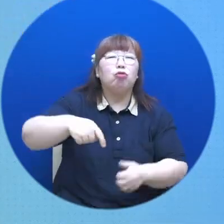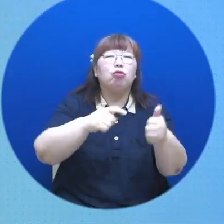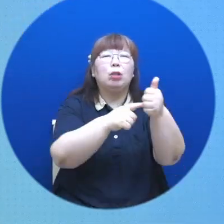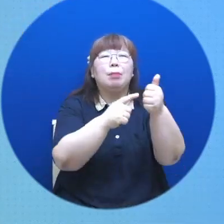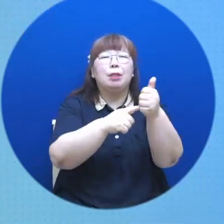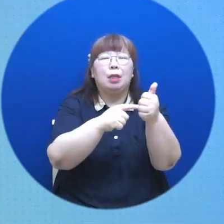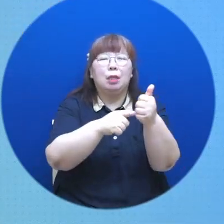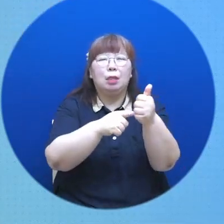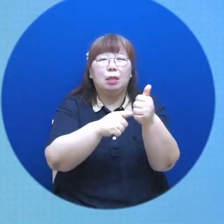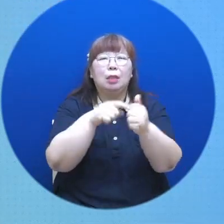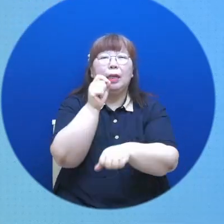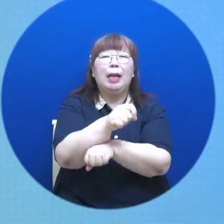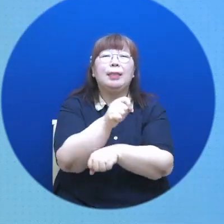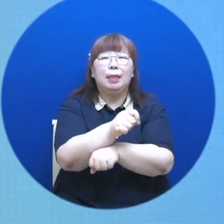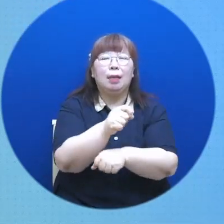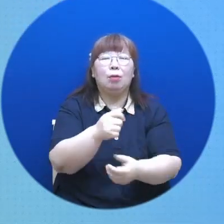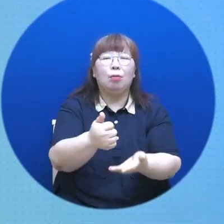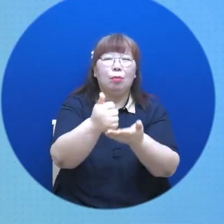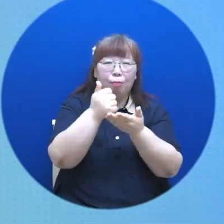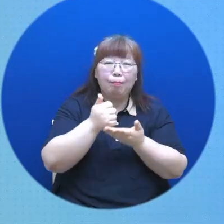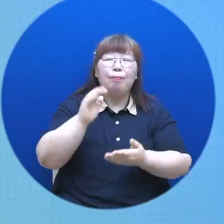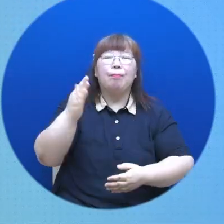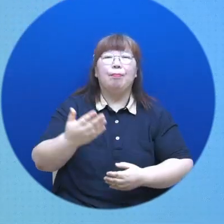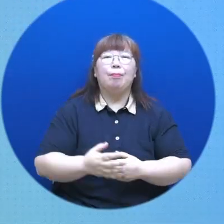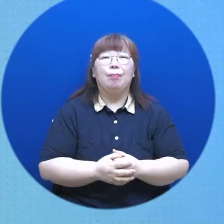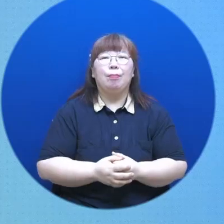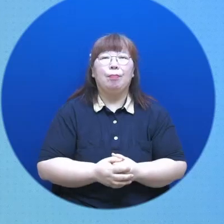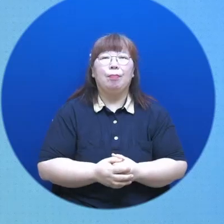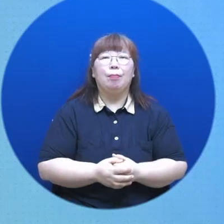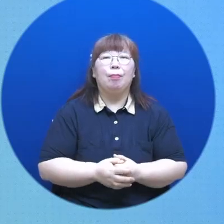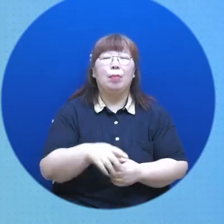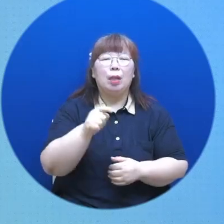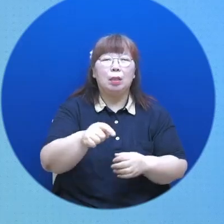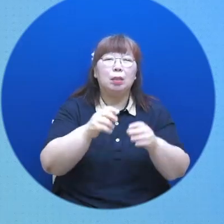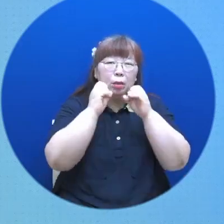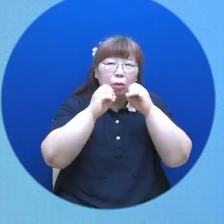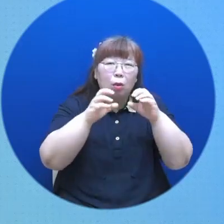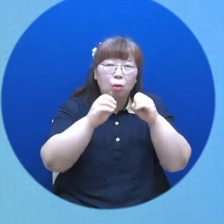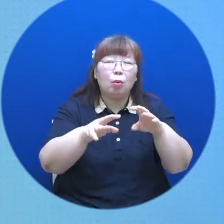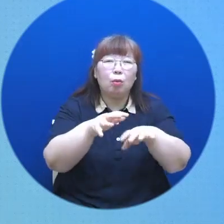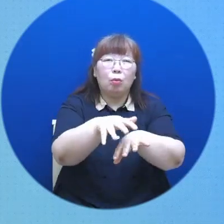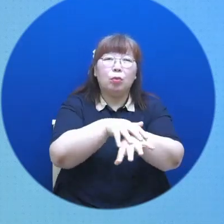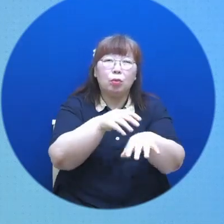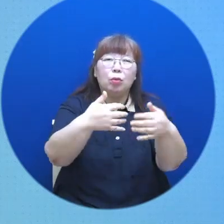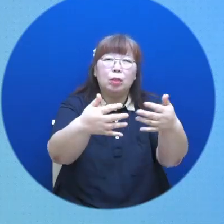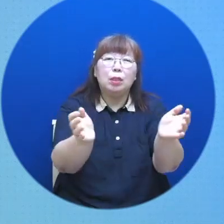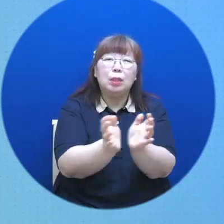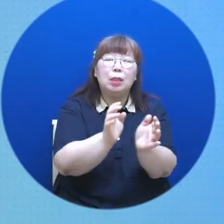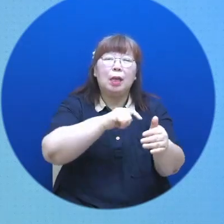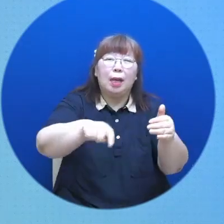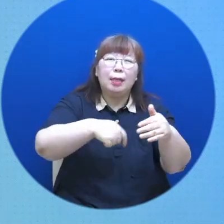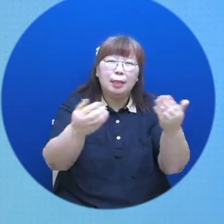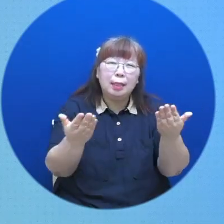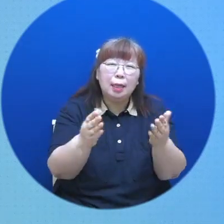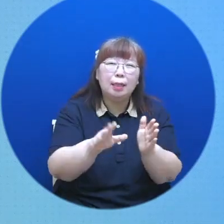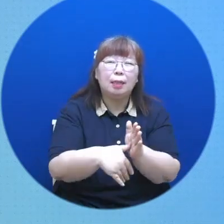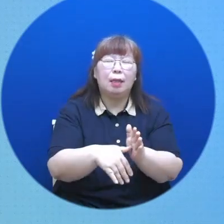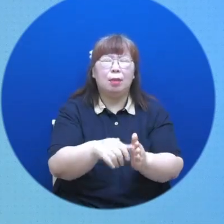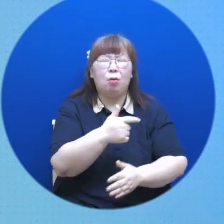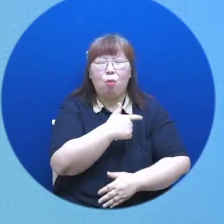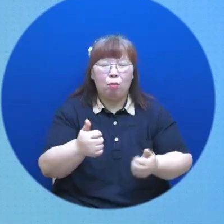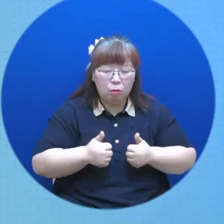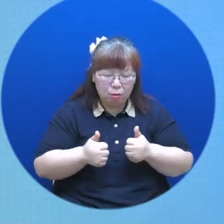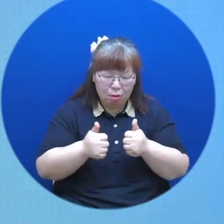모시게 되었어요. 이 간사님이 그 선교단체 안에서 사역을 하는데 얼마나 성실하게